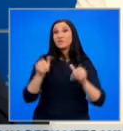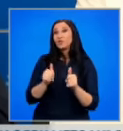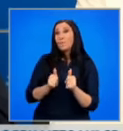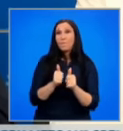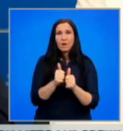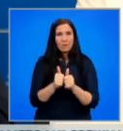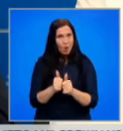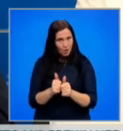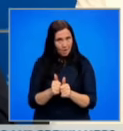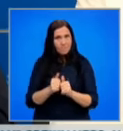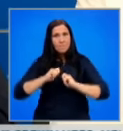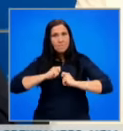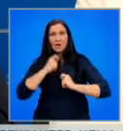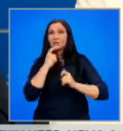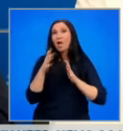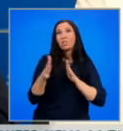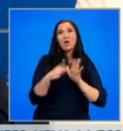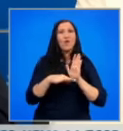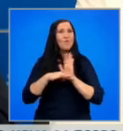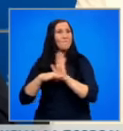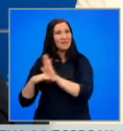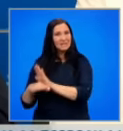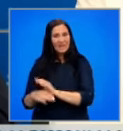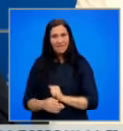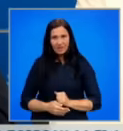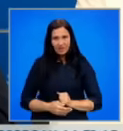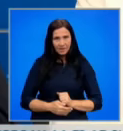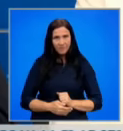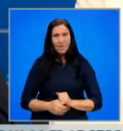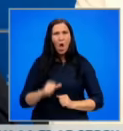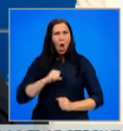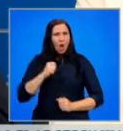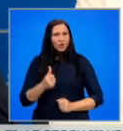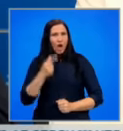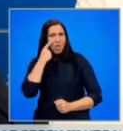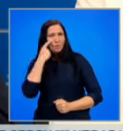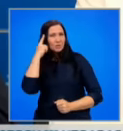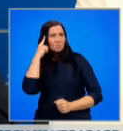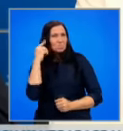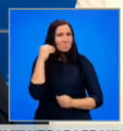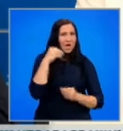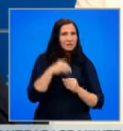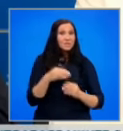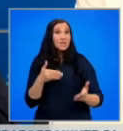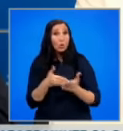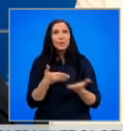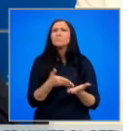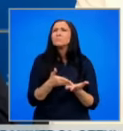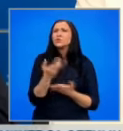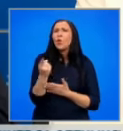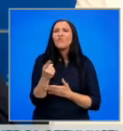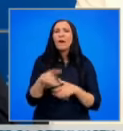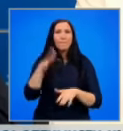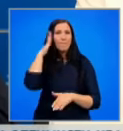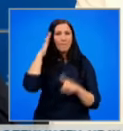партньори. Мъка е за народните представители. В отчаяните ми опити да измислят аргумент, защо това правителство